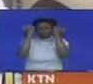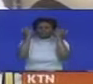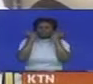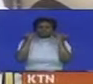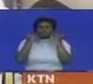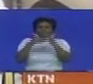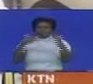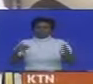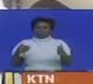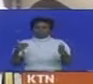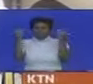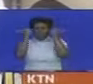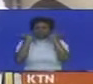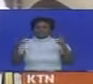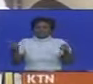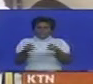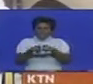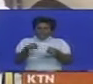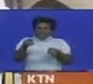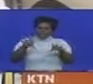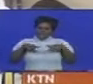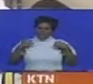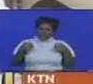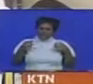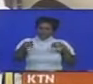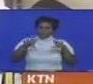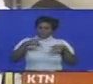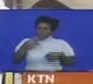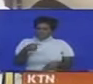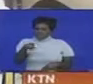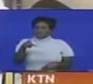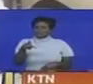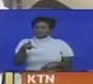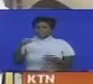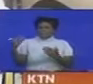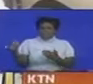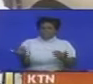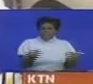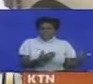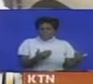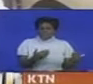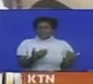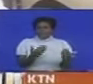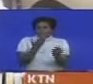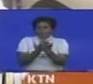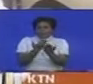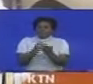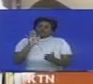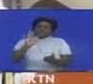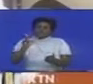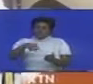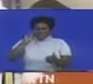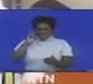maamuzi ya mahakama, na wamekubali na wamesema wataleta yale matakwa yao, tuone